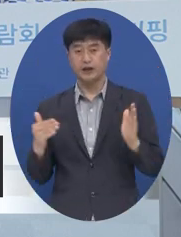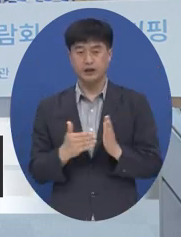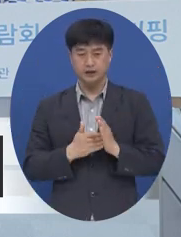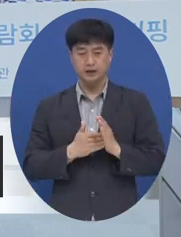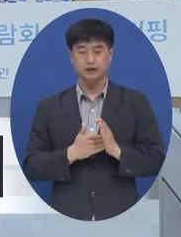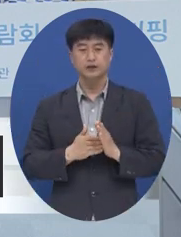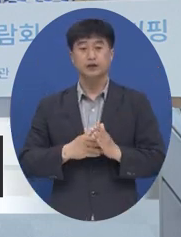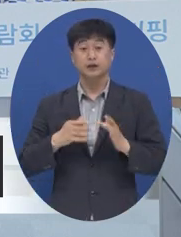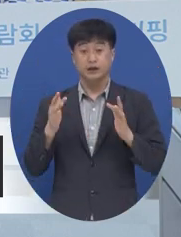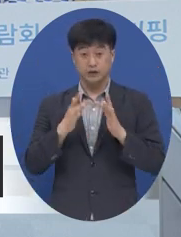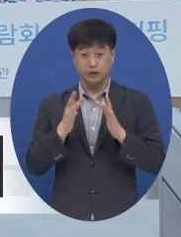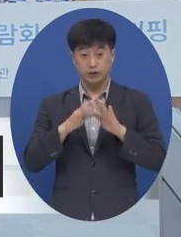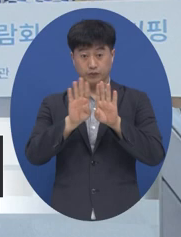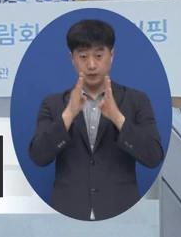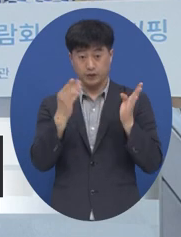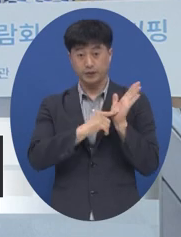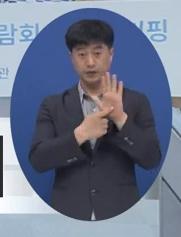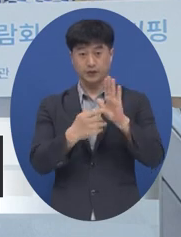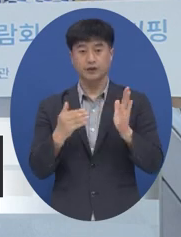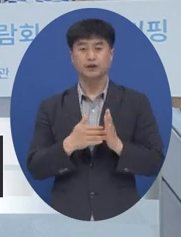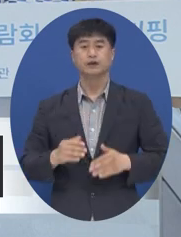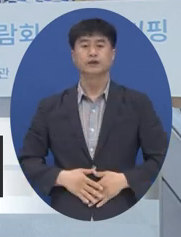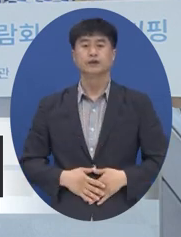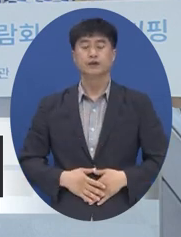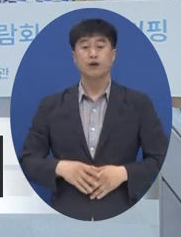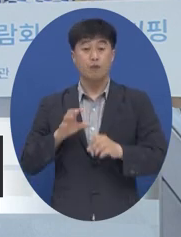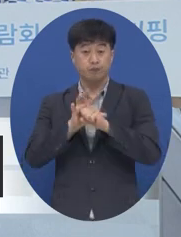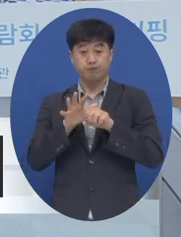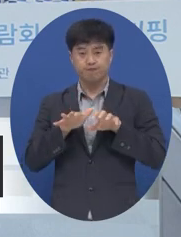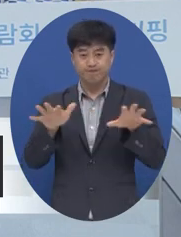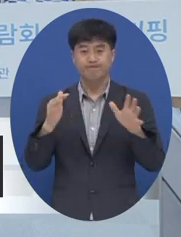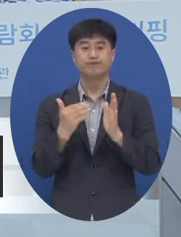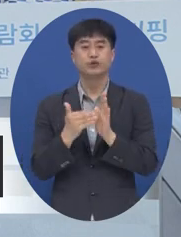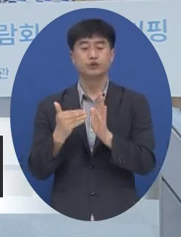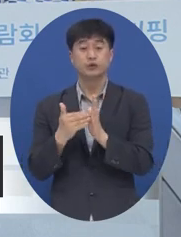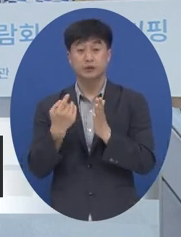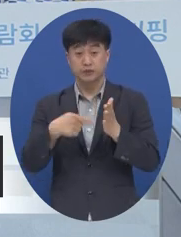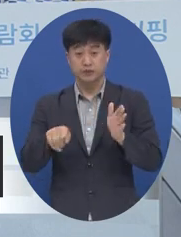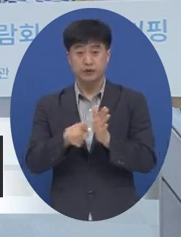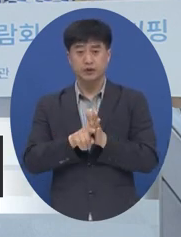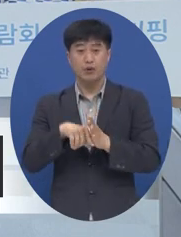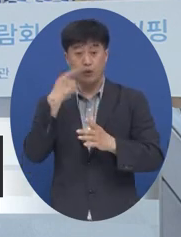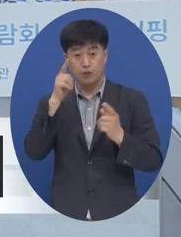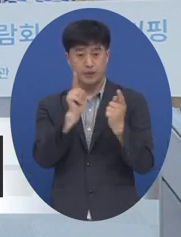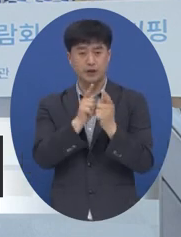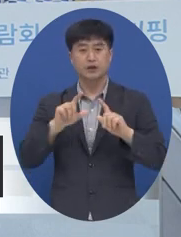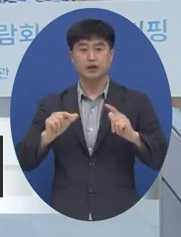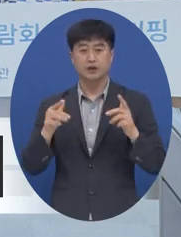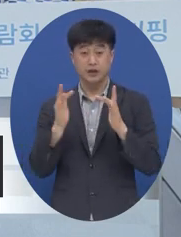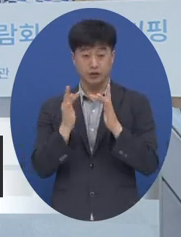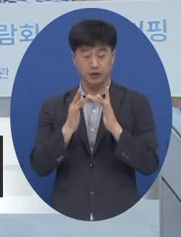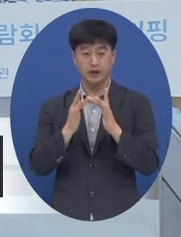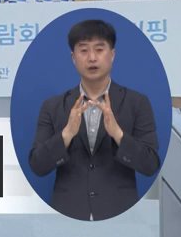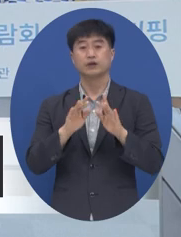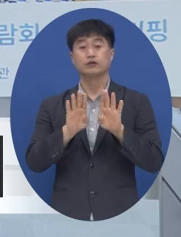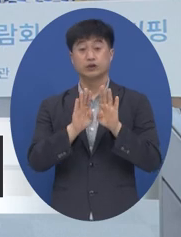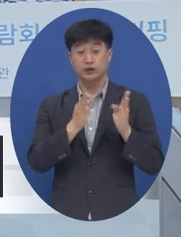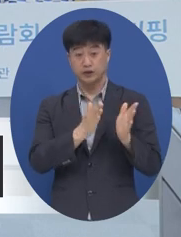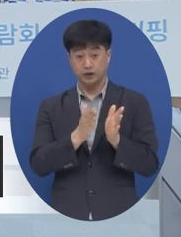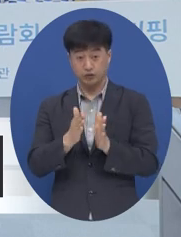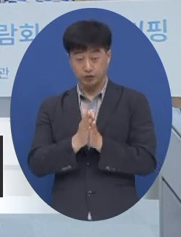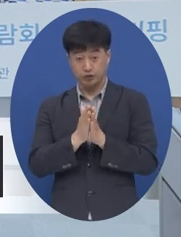11일까지 온라인으로 개최한다고 밝혔습니다. 코로나19 확산을 막기 위해 비대면 온라인으로 진행되는 이번